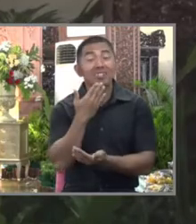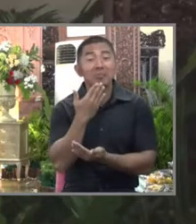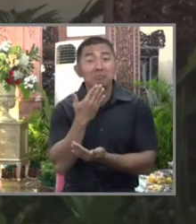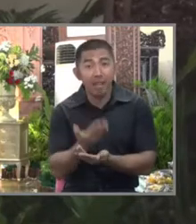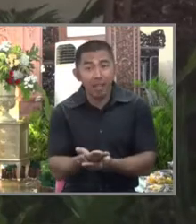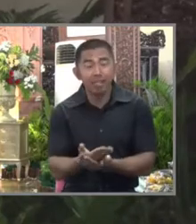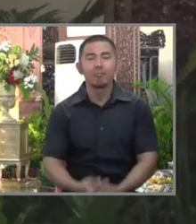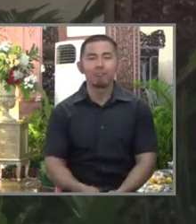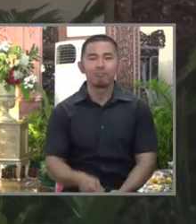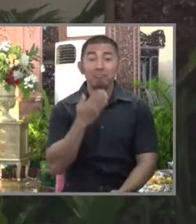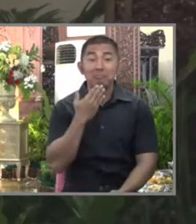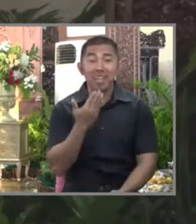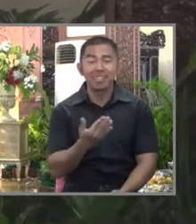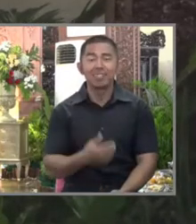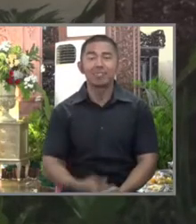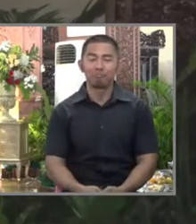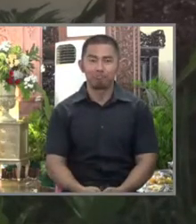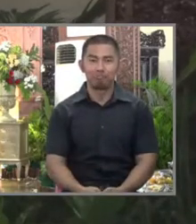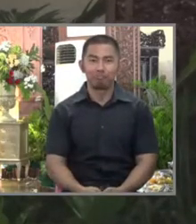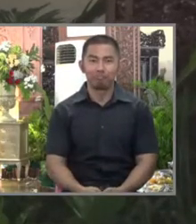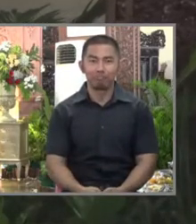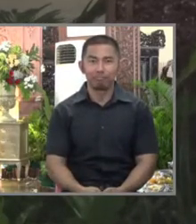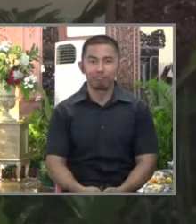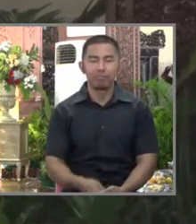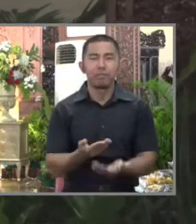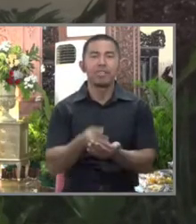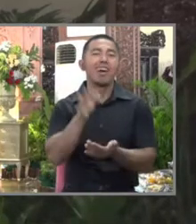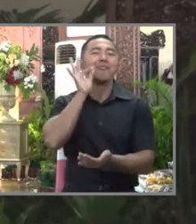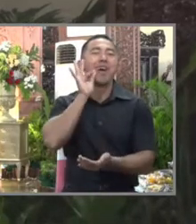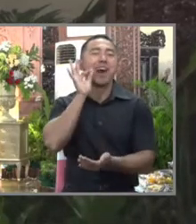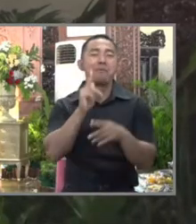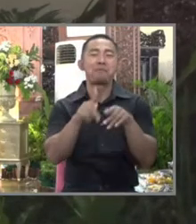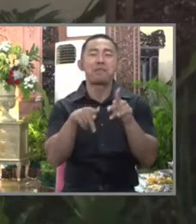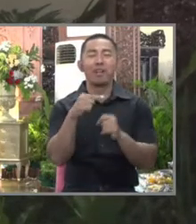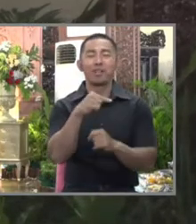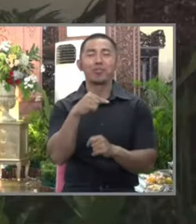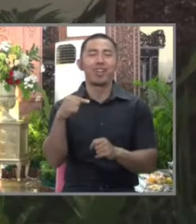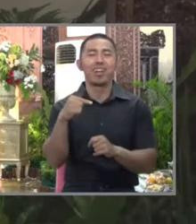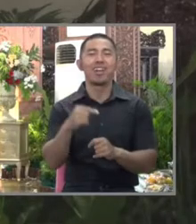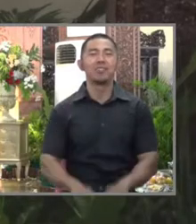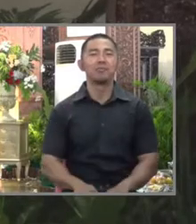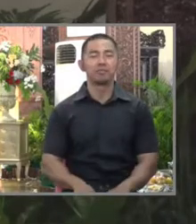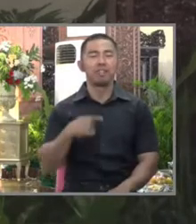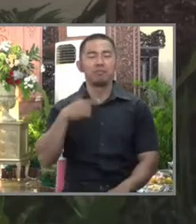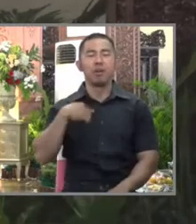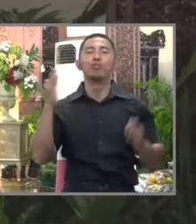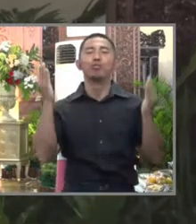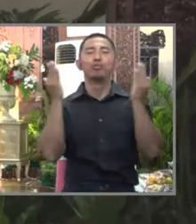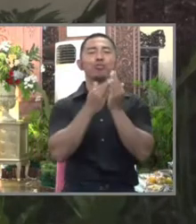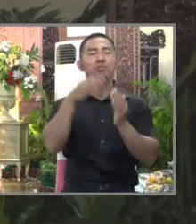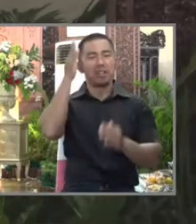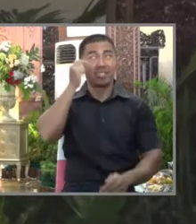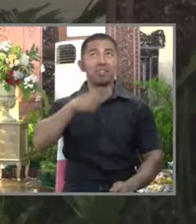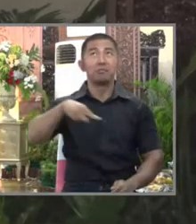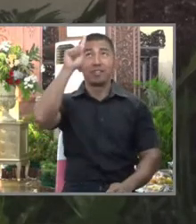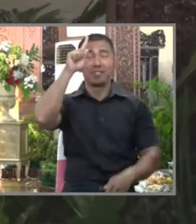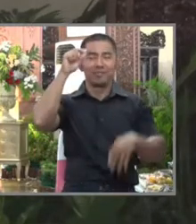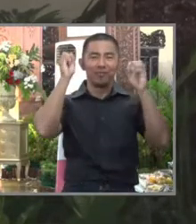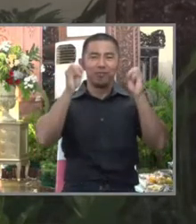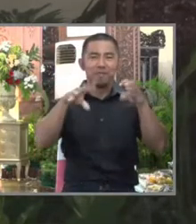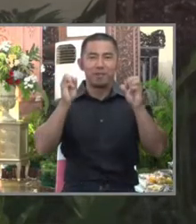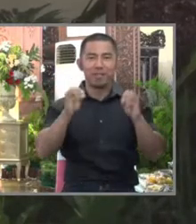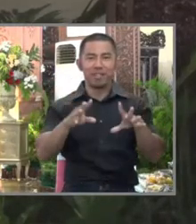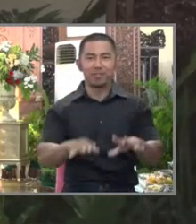dan matur nuwun untuk mohon maaf atas segala kekurangan. Billahi taufik wal hidayah. Assalamualaikum